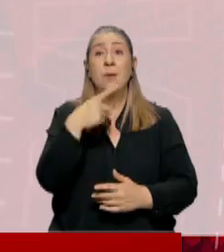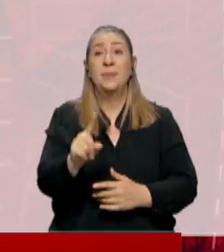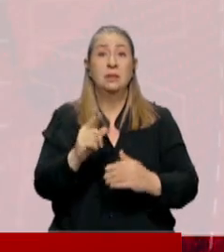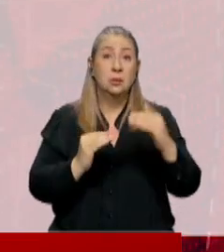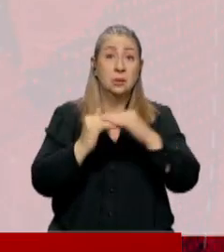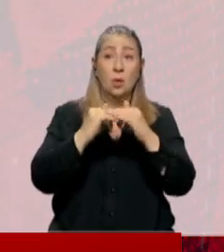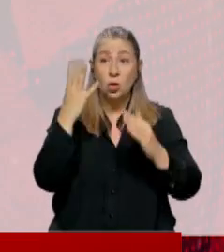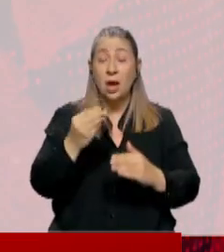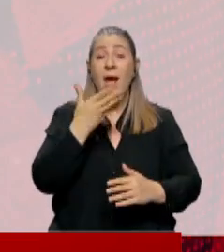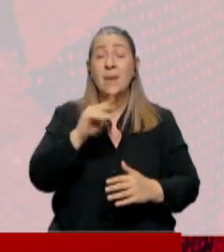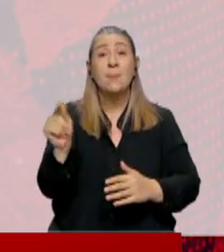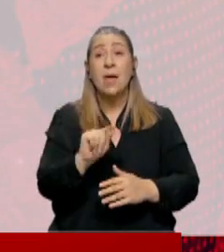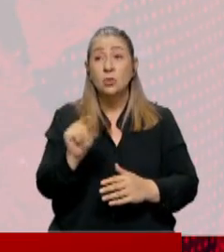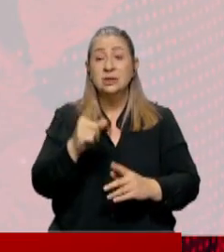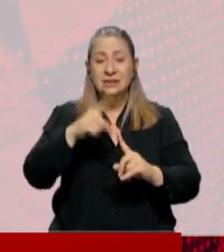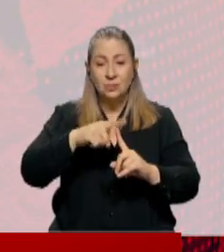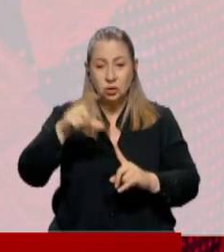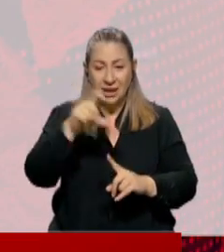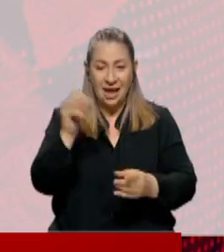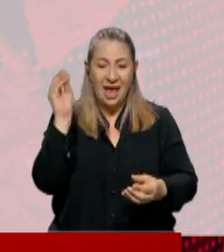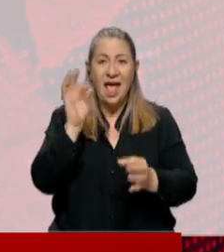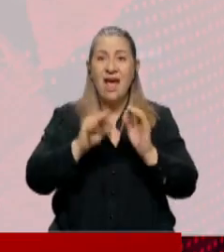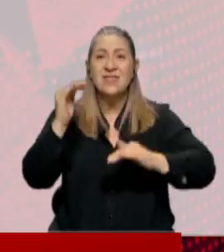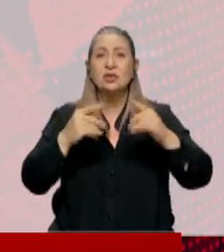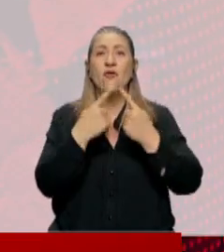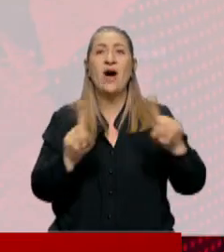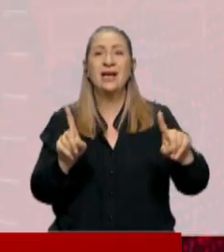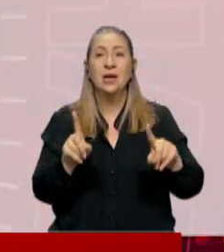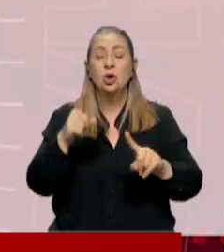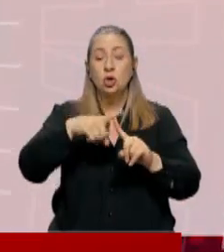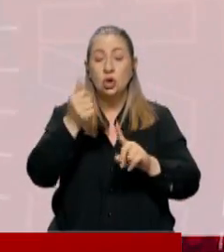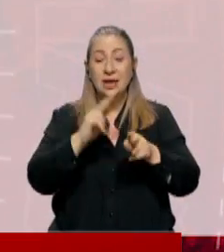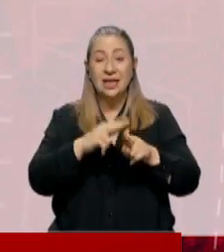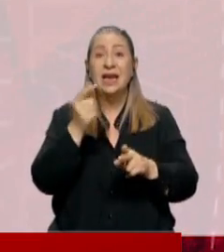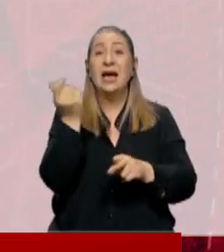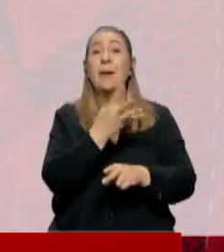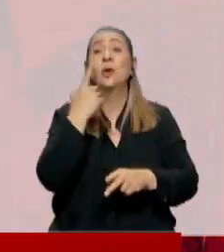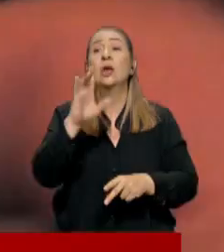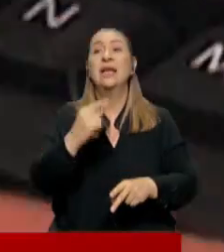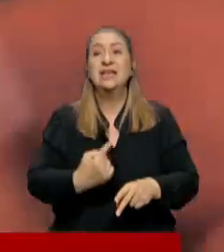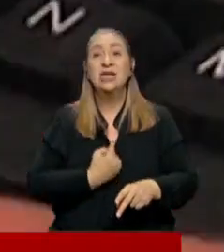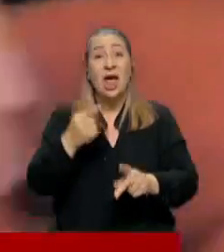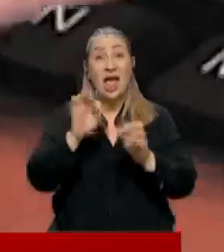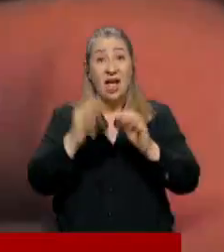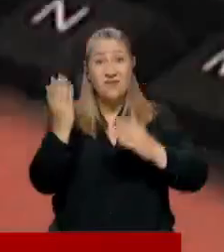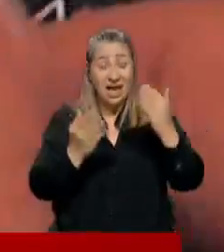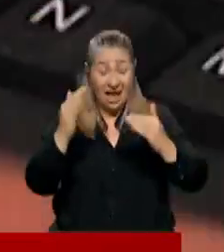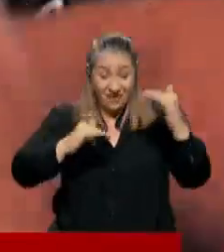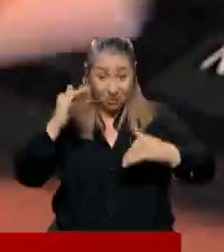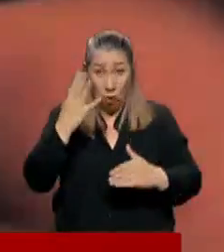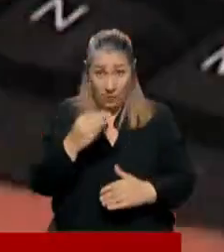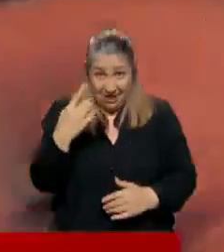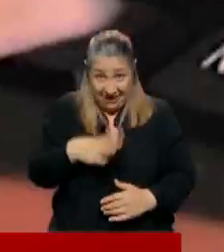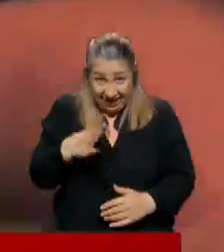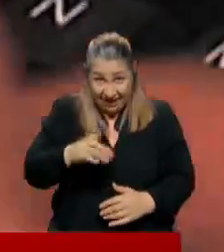liraya dayandı. Emekli memur Temmuz ayında alacağı enflasyon farkının TÜİK rakamına göre değil hissedilen enflasyon göre olmasını